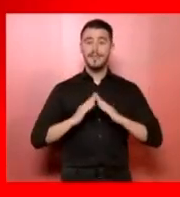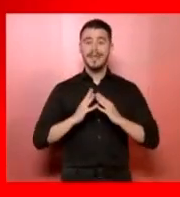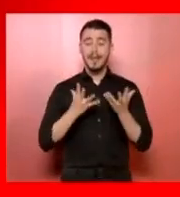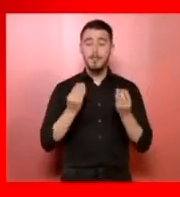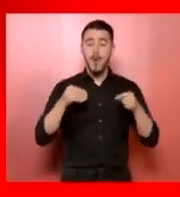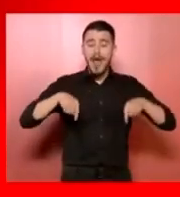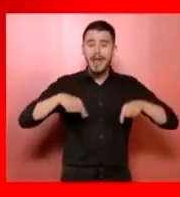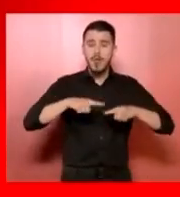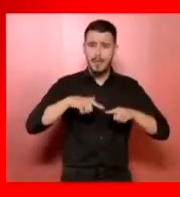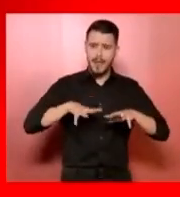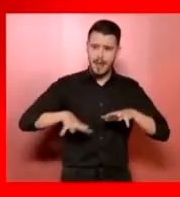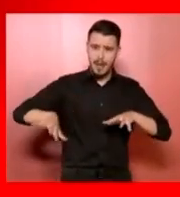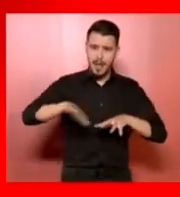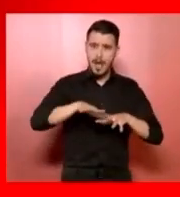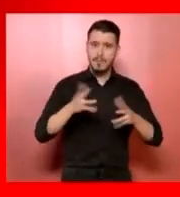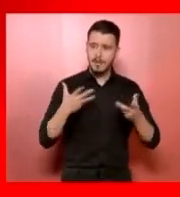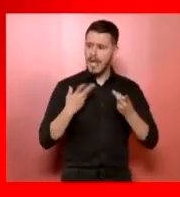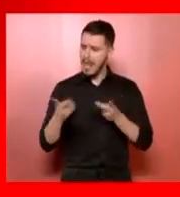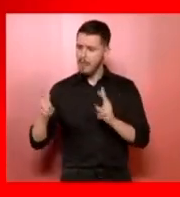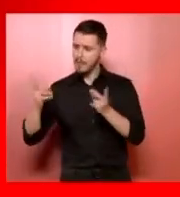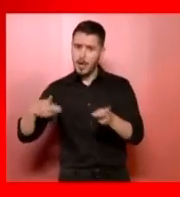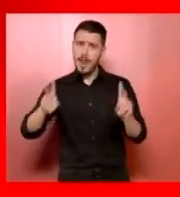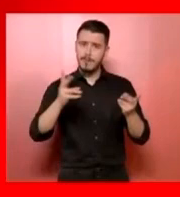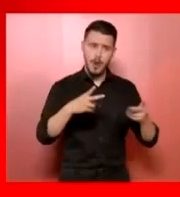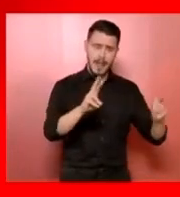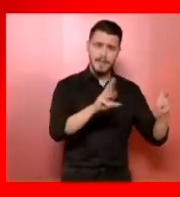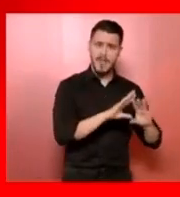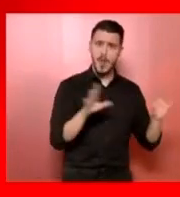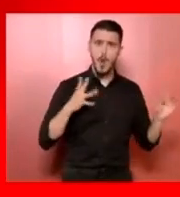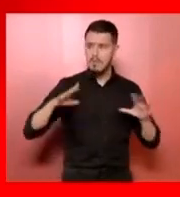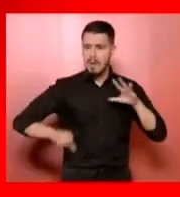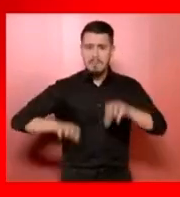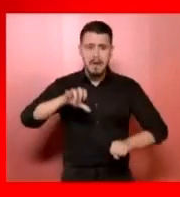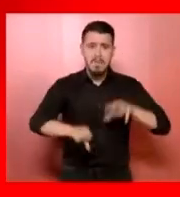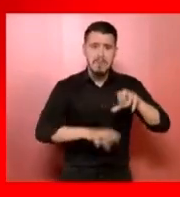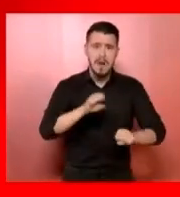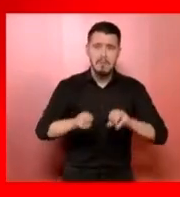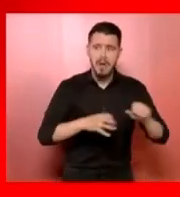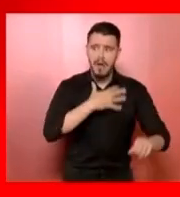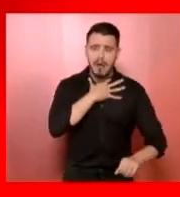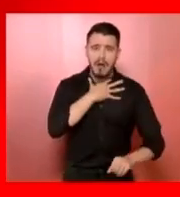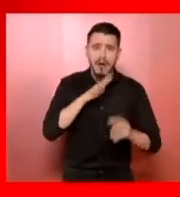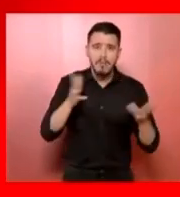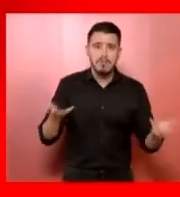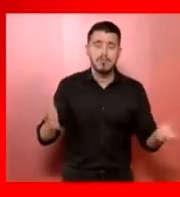τη χώρα. Γι' αυτό για μας δεν είναι μόνο οικονομικό για να